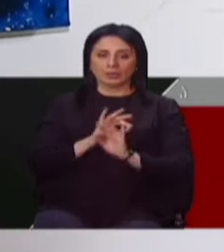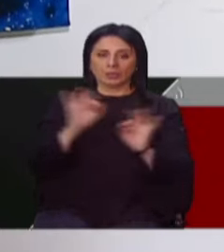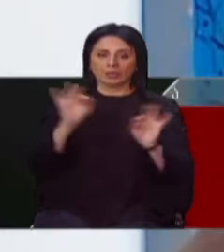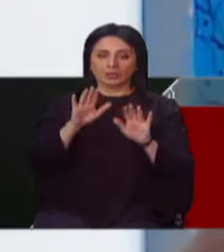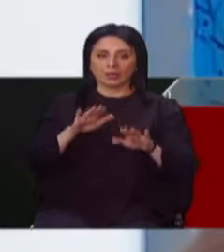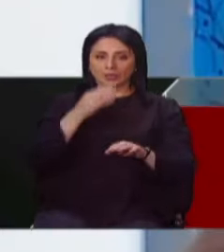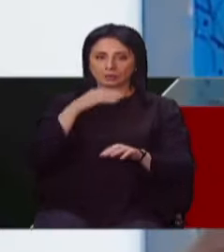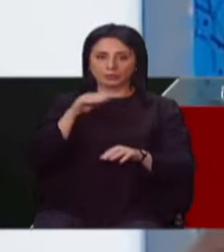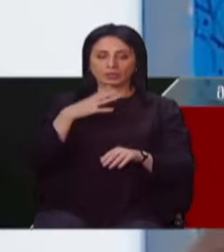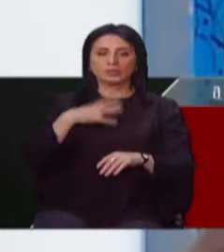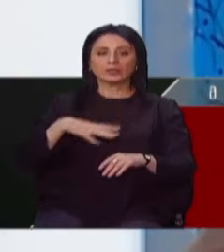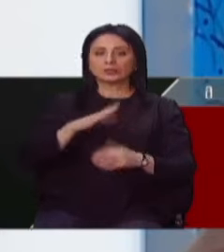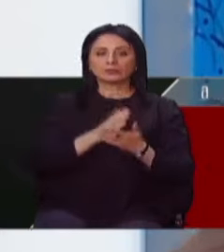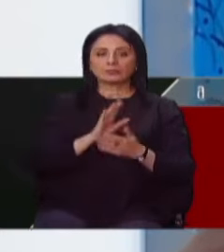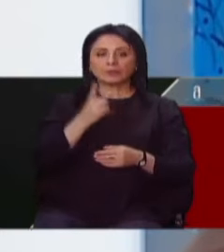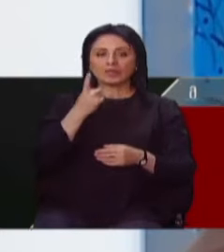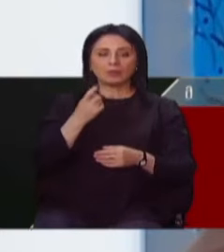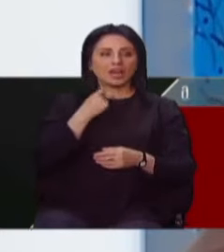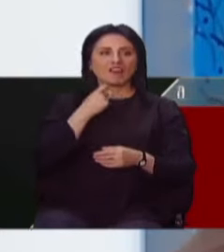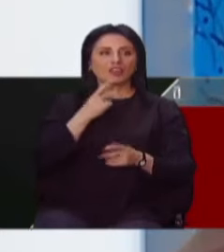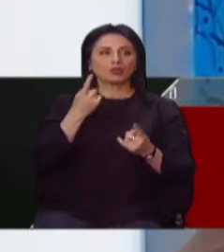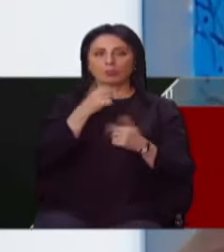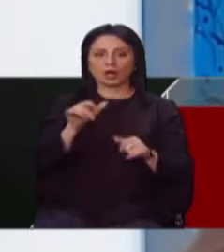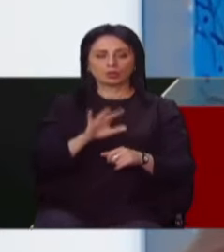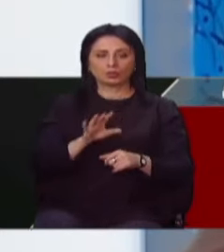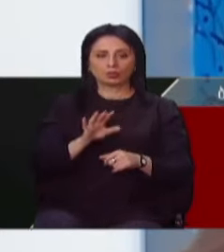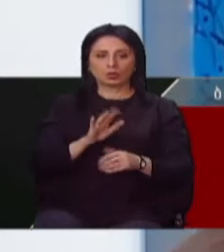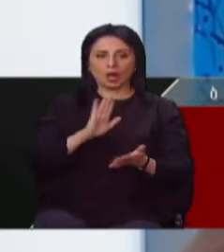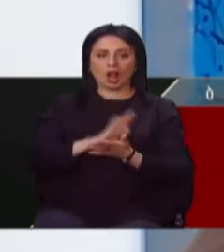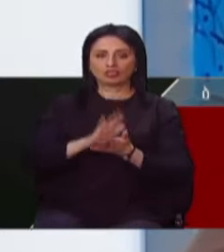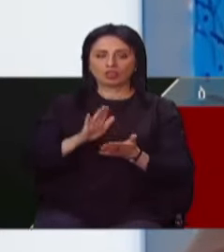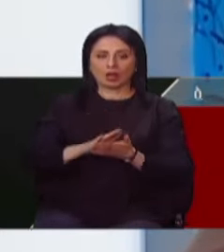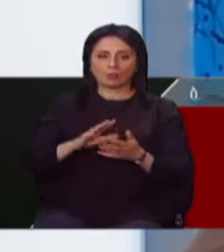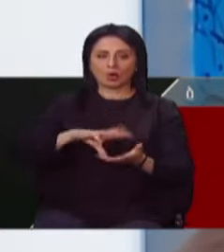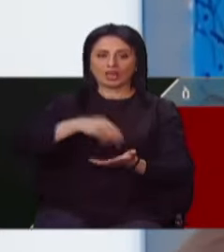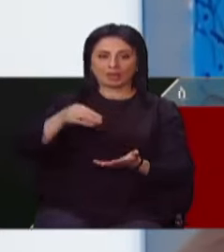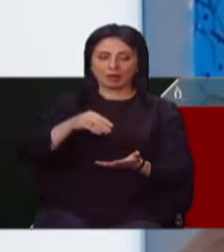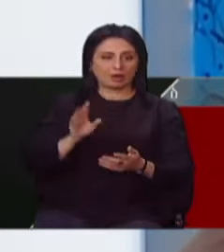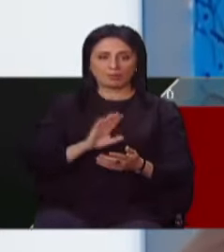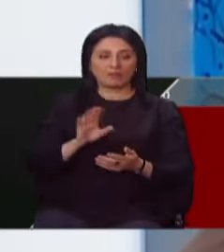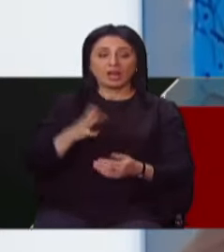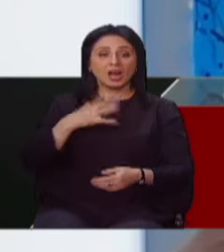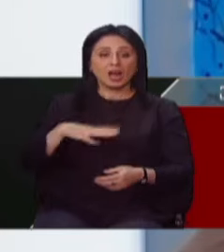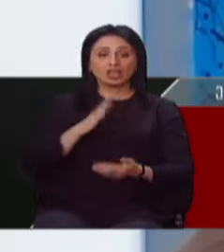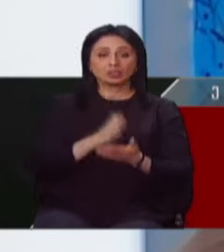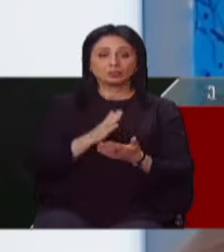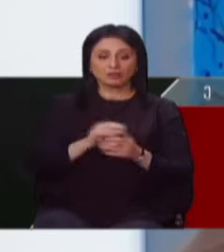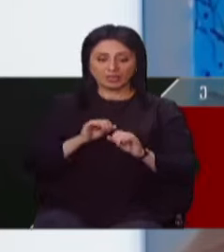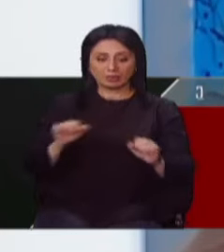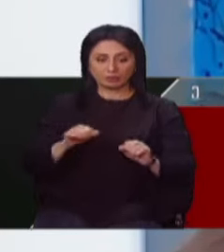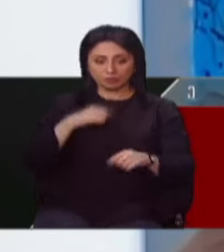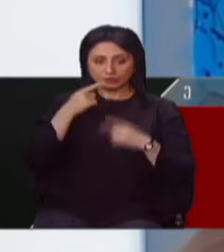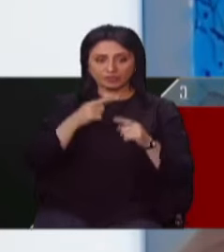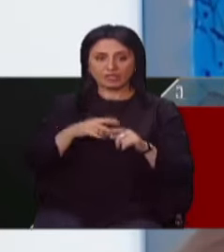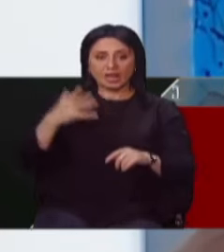ღირსშესანიშნავი ადგილები. საქართველო არ არის მარტო ღვინის ქვეყანა, არ არის მარტო ხაჭაპურის, ხინკლის ქვეყანა, რომ საქართველო თამამად შემძლია